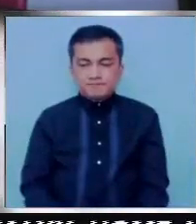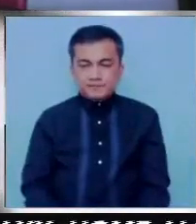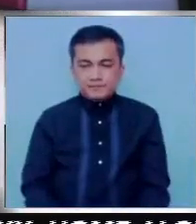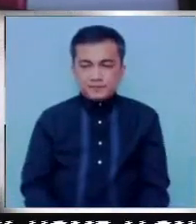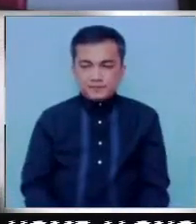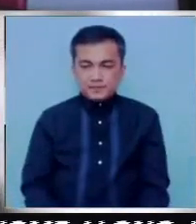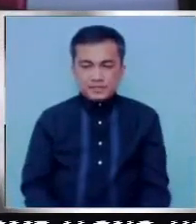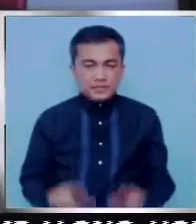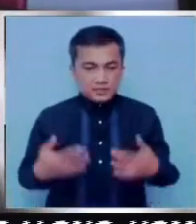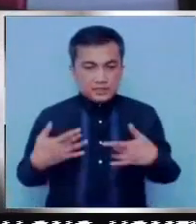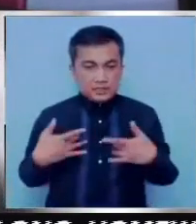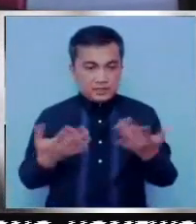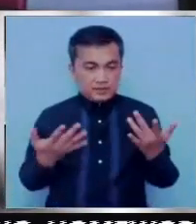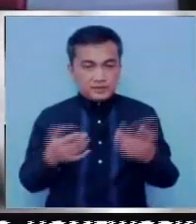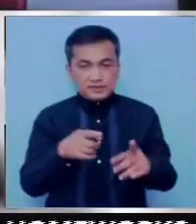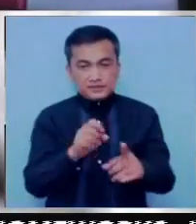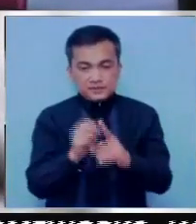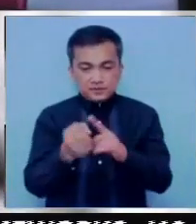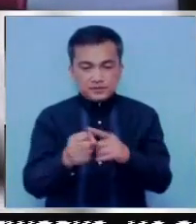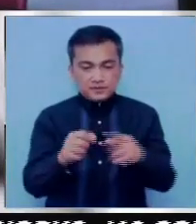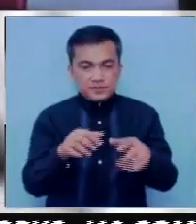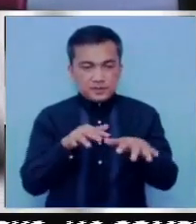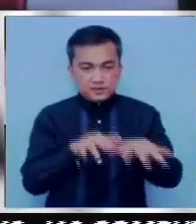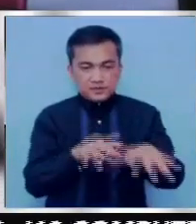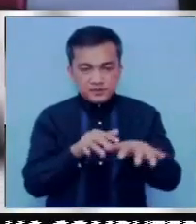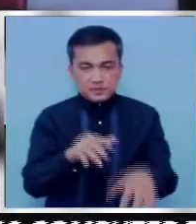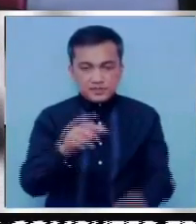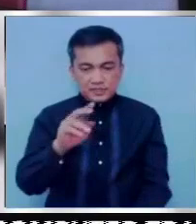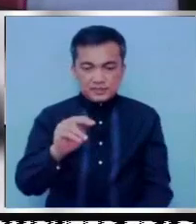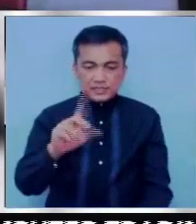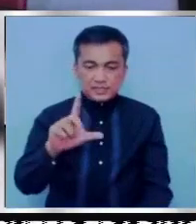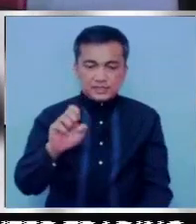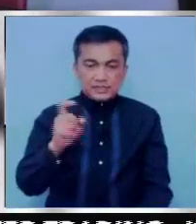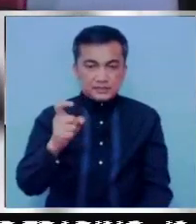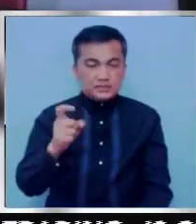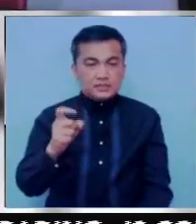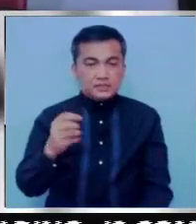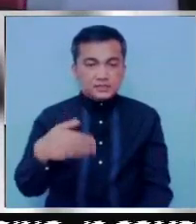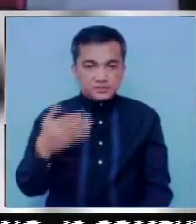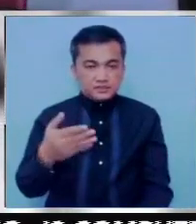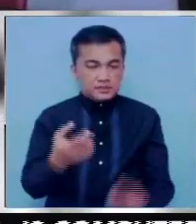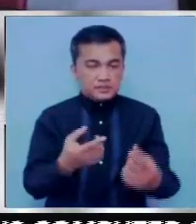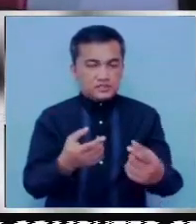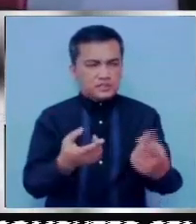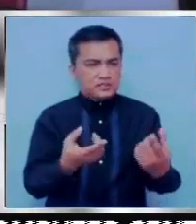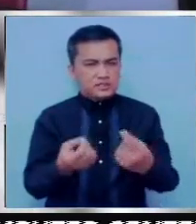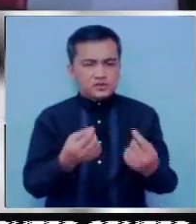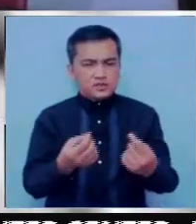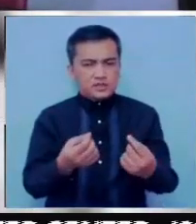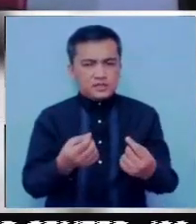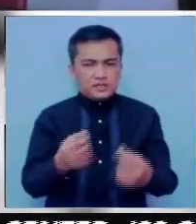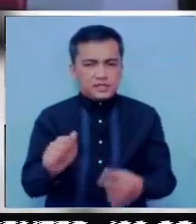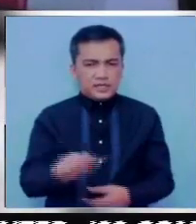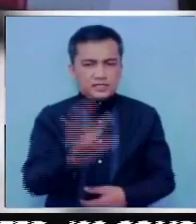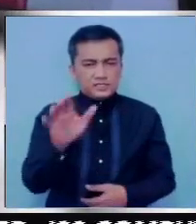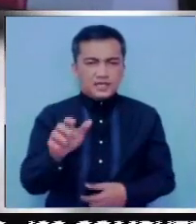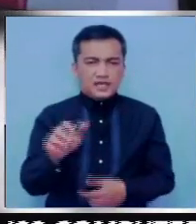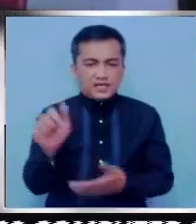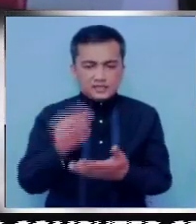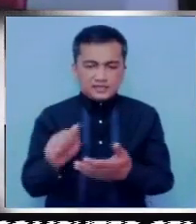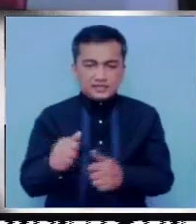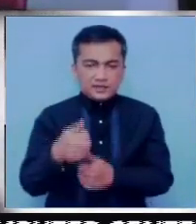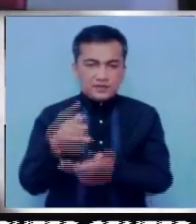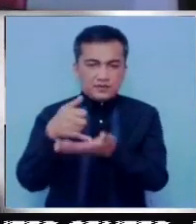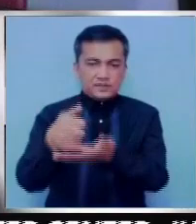Kamustahin naman natin ang lagay ng trapiko sa North Luzon Expressway kasunod ng ginaganap na Asia Artist Awards sa